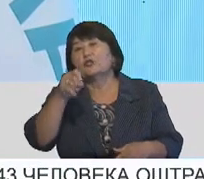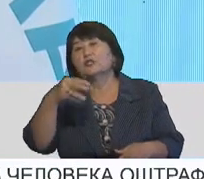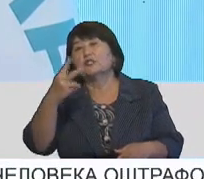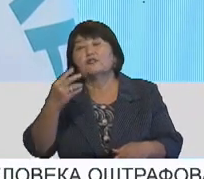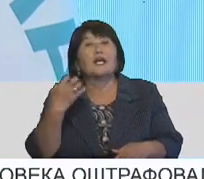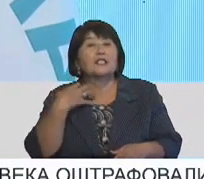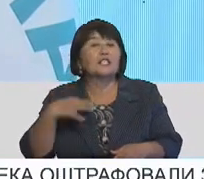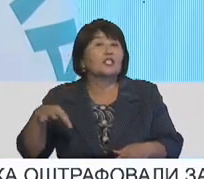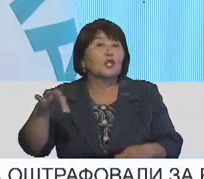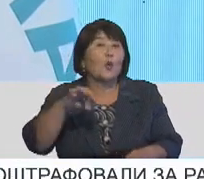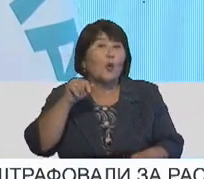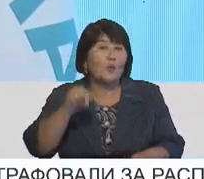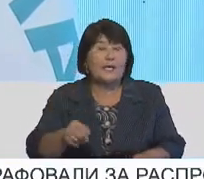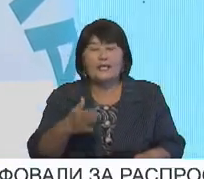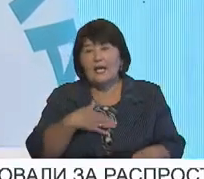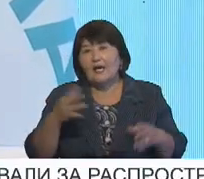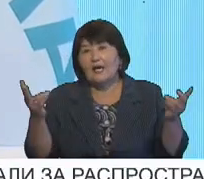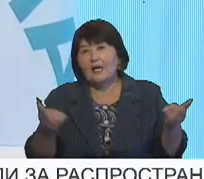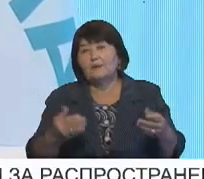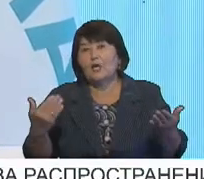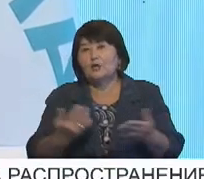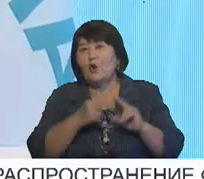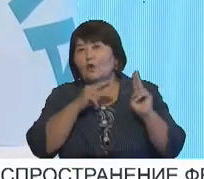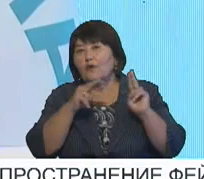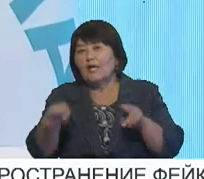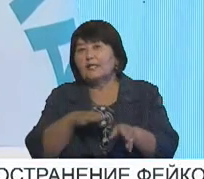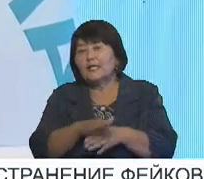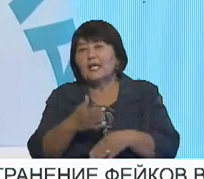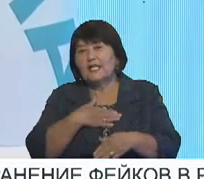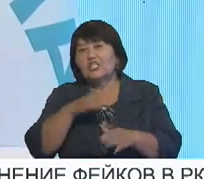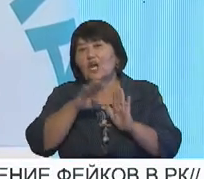канской области нам необходи рого контролировать реализацию нашей программы